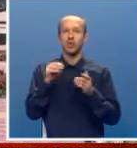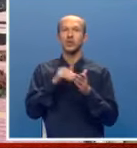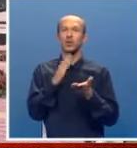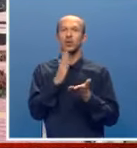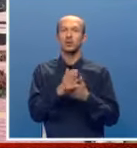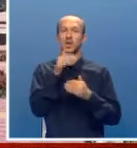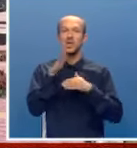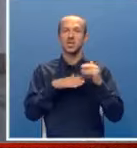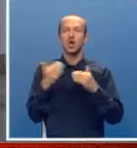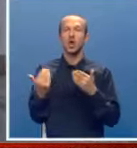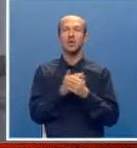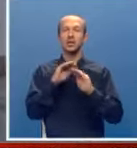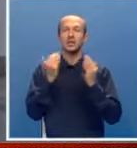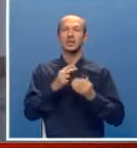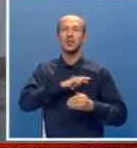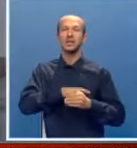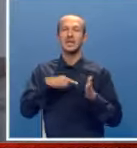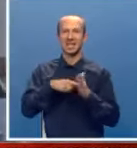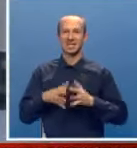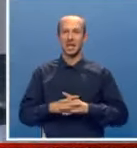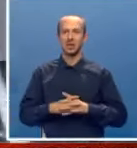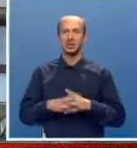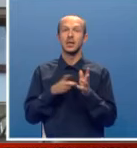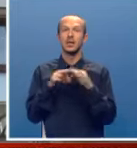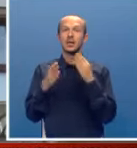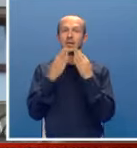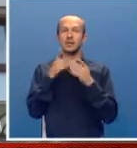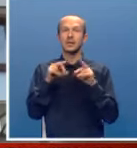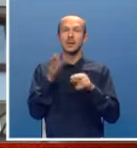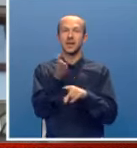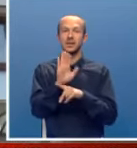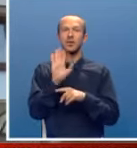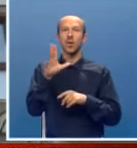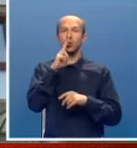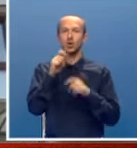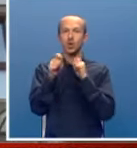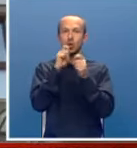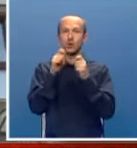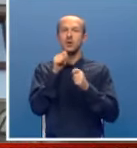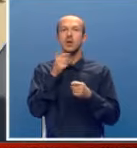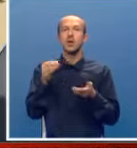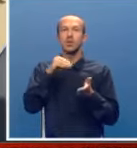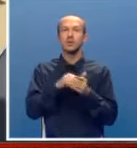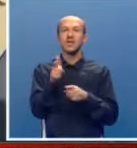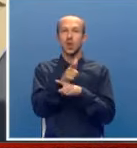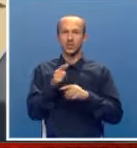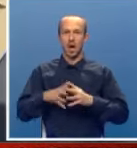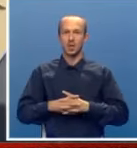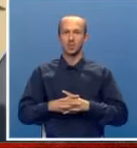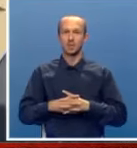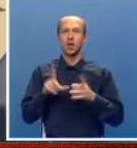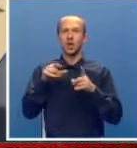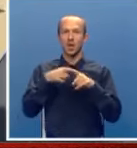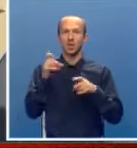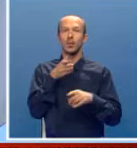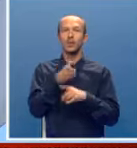trebalo da bude izgrađena nova zgrada policijske stanice. Na sastanku sa predstavnicima ove opštine dogovoreno je postavljanje video nadzora. Lukač